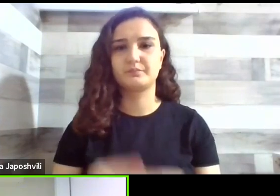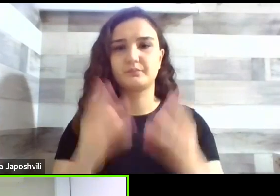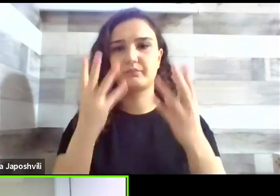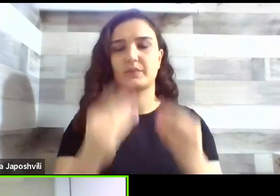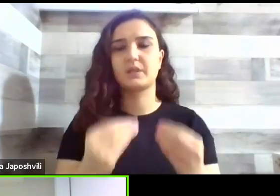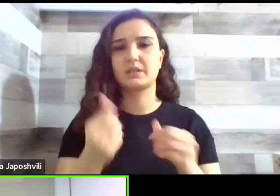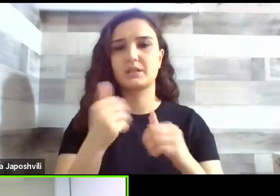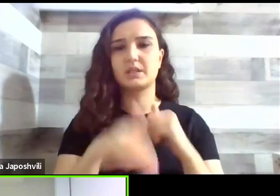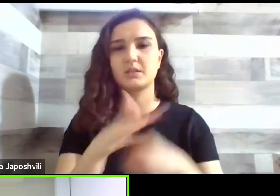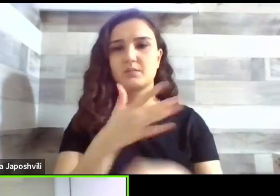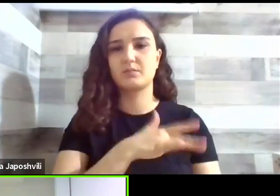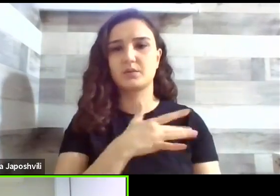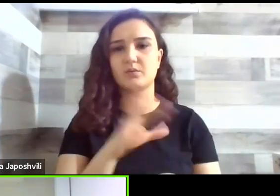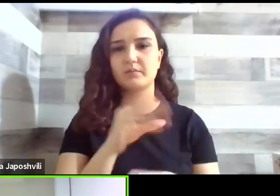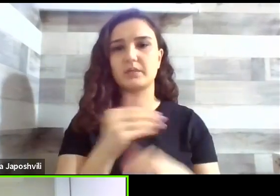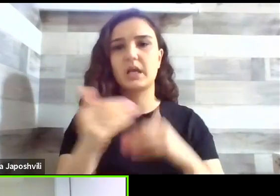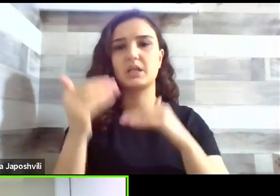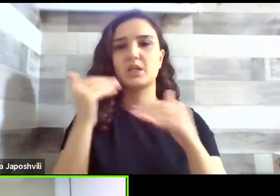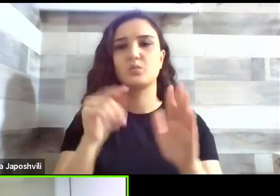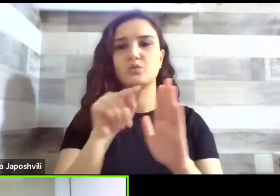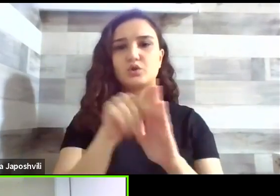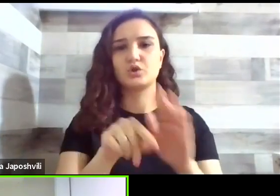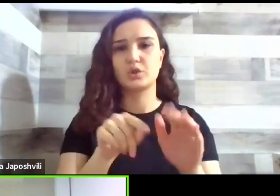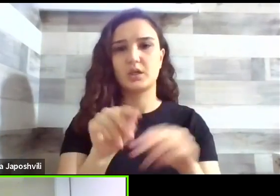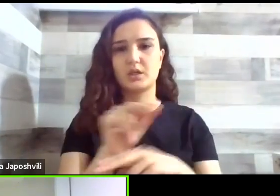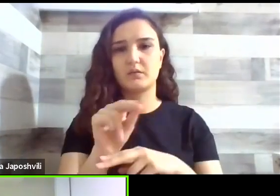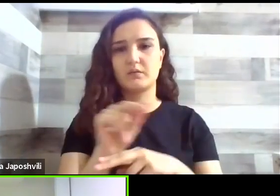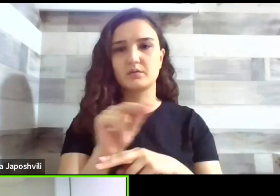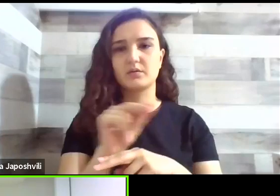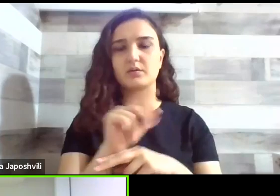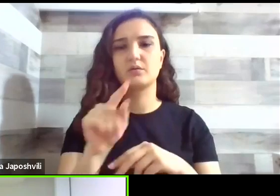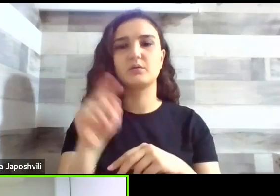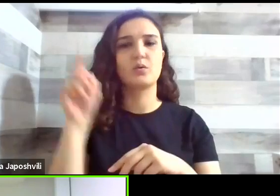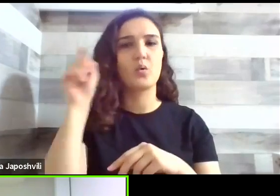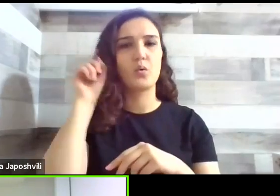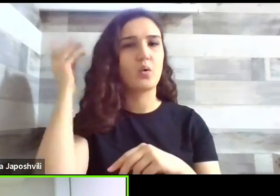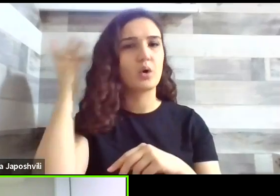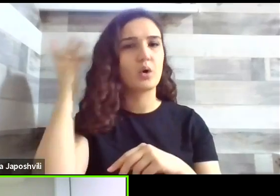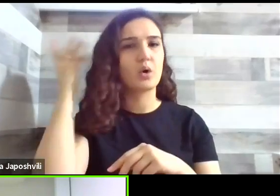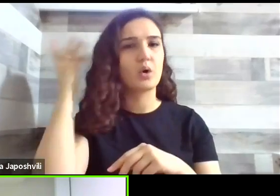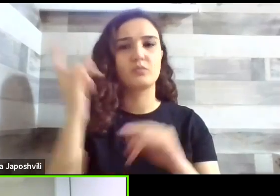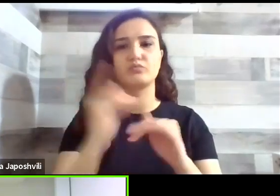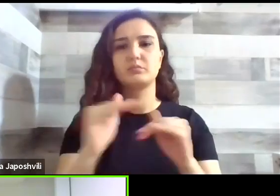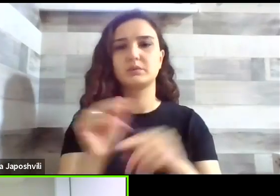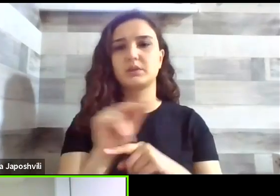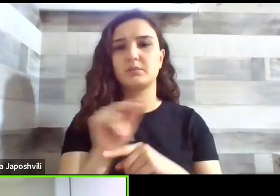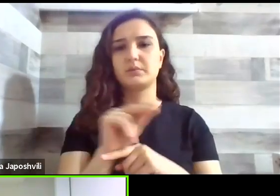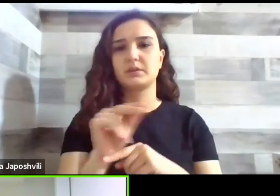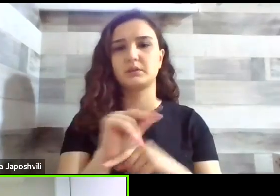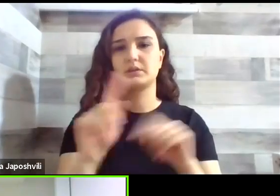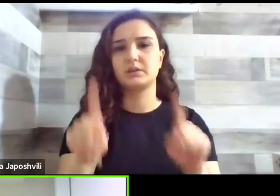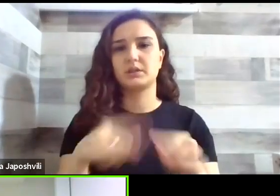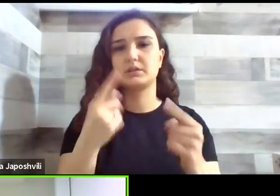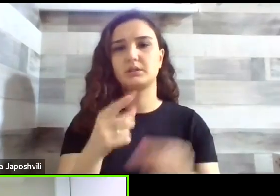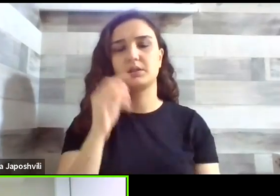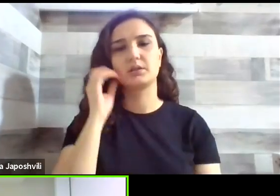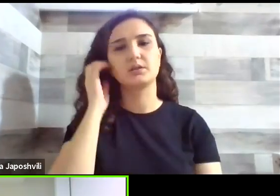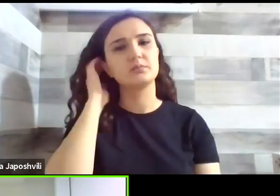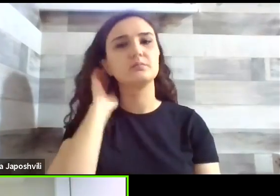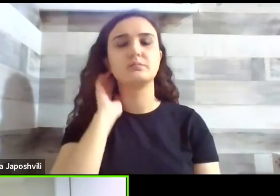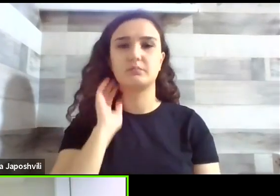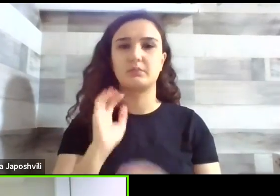მომსახურებას, ეხება ადრეულ ინტერვენციას, ეხება კოხლეარული იმპლანტის მქონე ბავშვების რეაბილიტაციას,